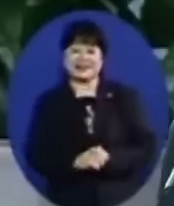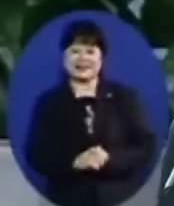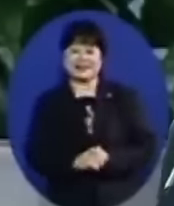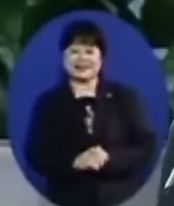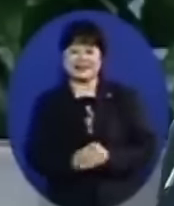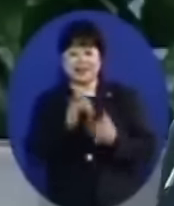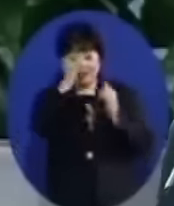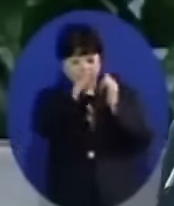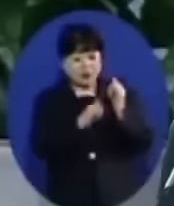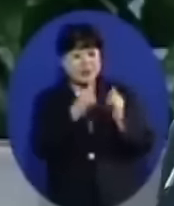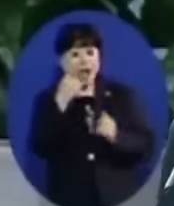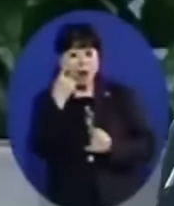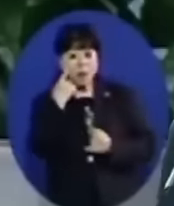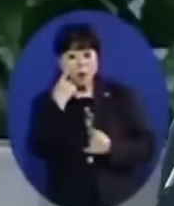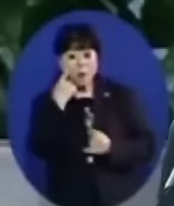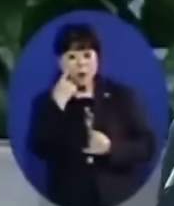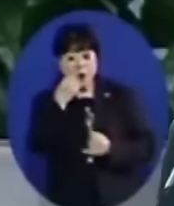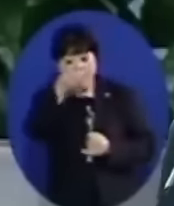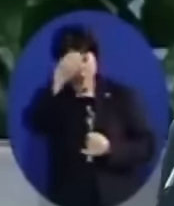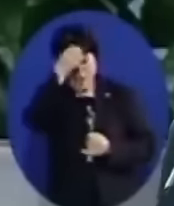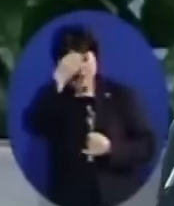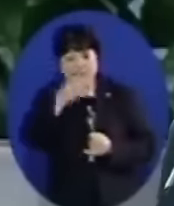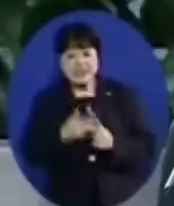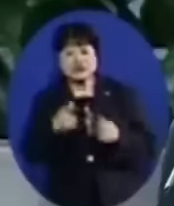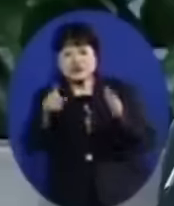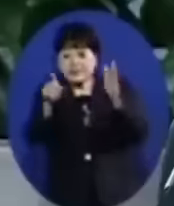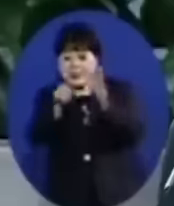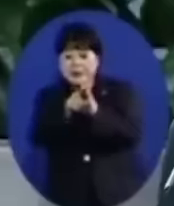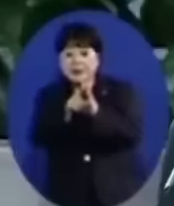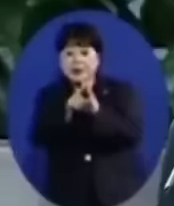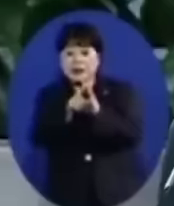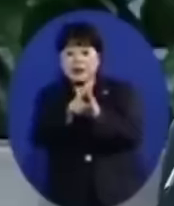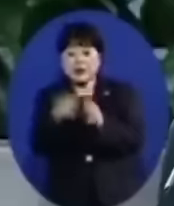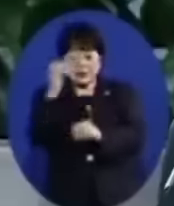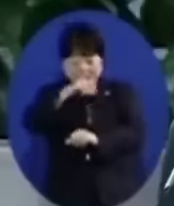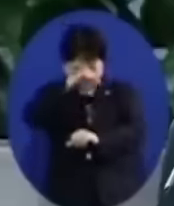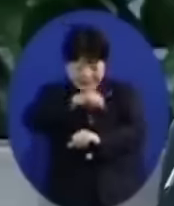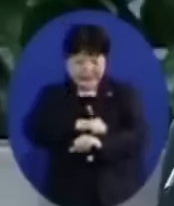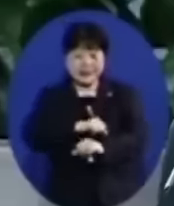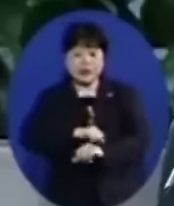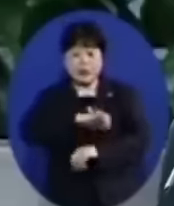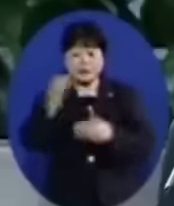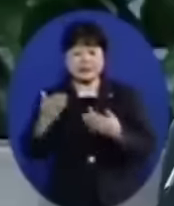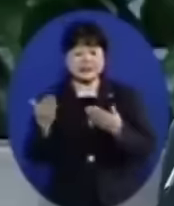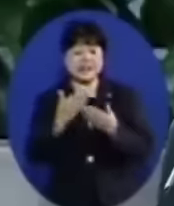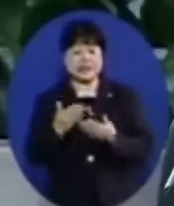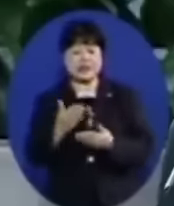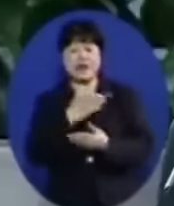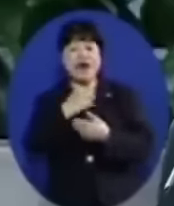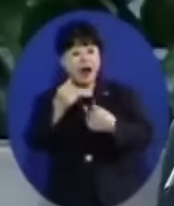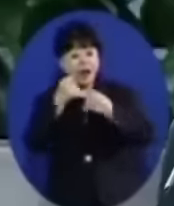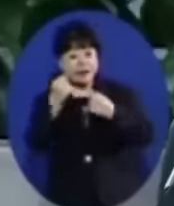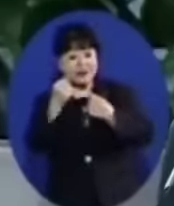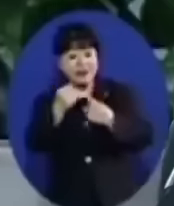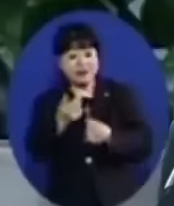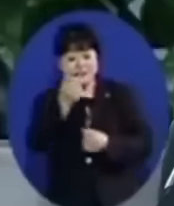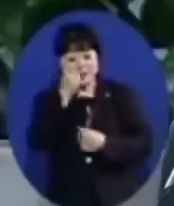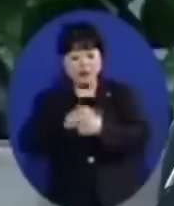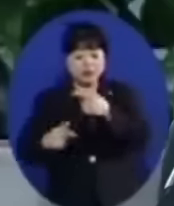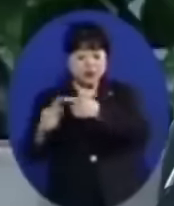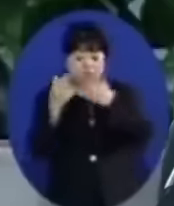역사를 통해서 보게 될 때 그리스도를 만나서 영혼이 잘 되고 범사에 잘 되며 강건하고 생명을